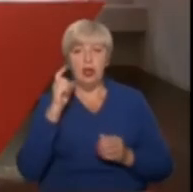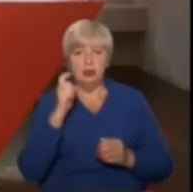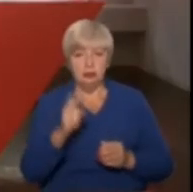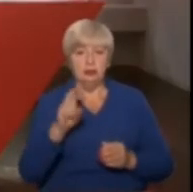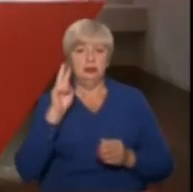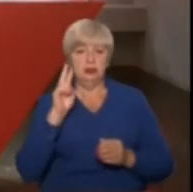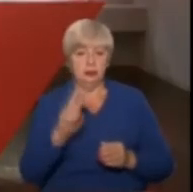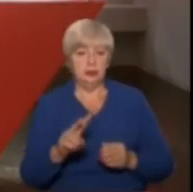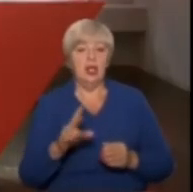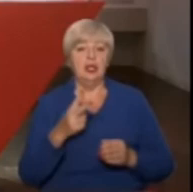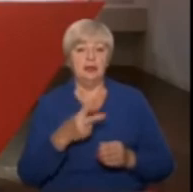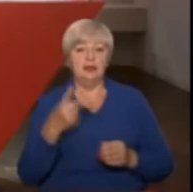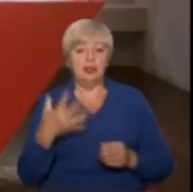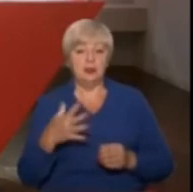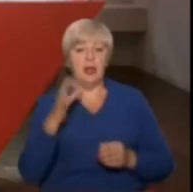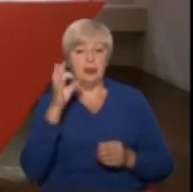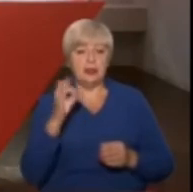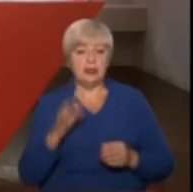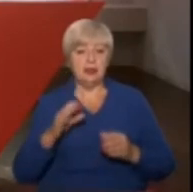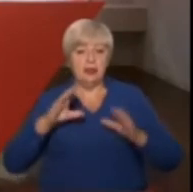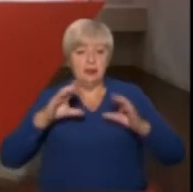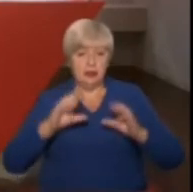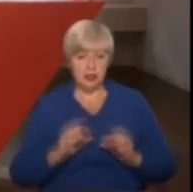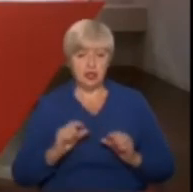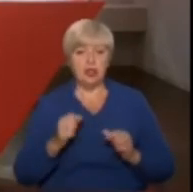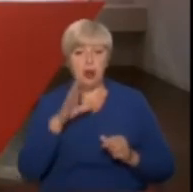і 25% знижки у маршрутках та автобусах. Дякуємо вам. Дякуємо вам.